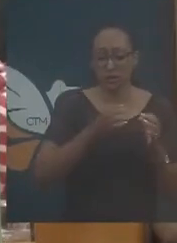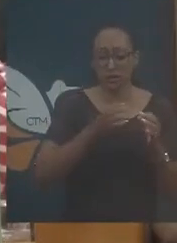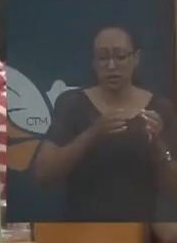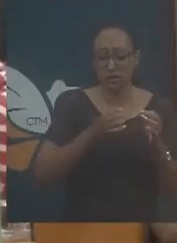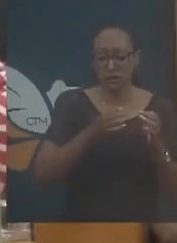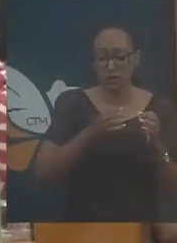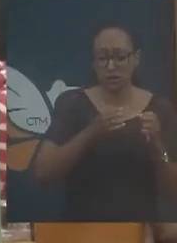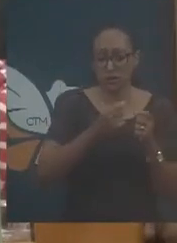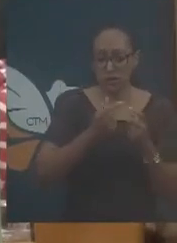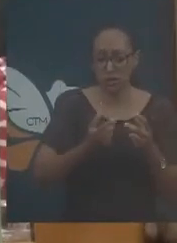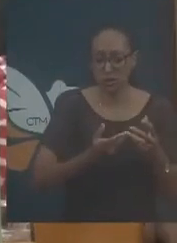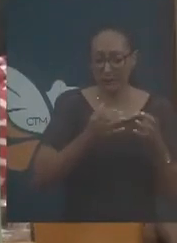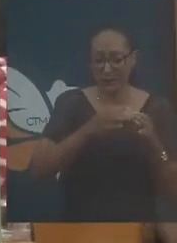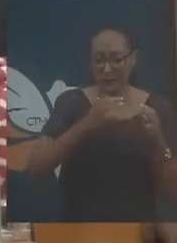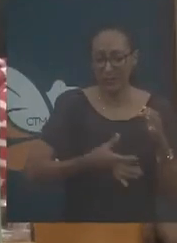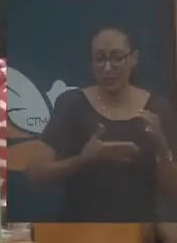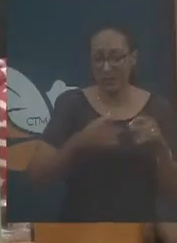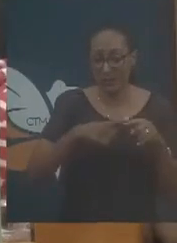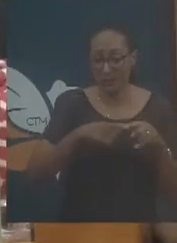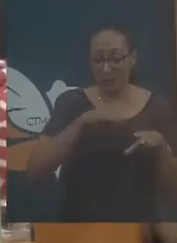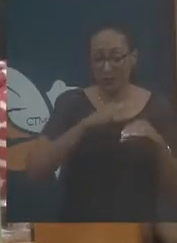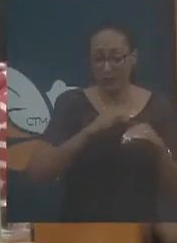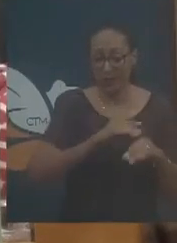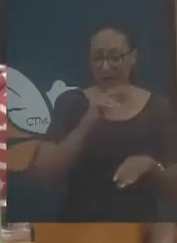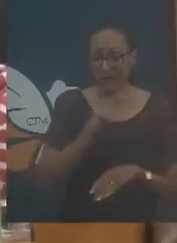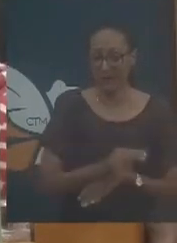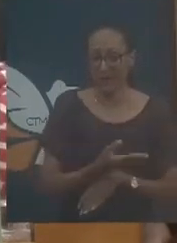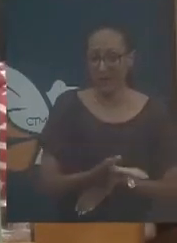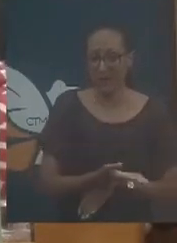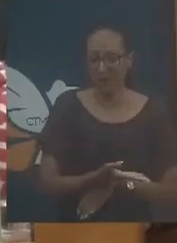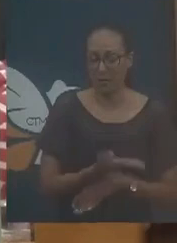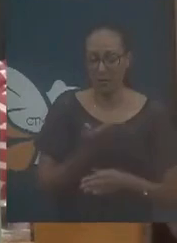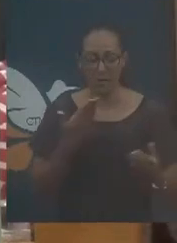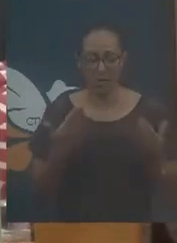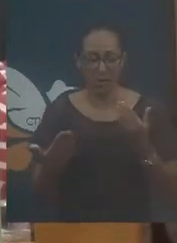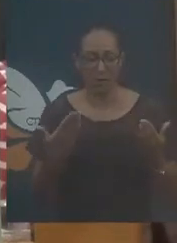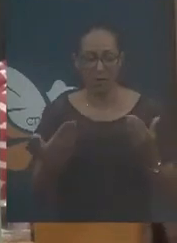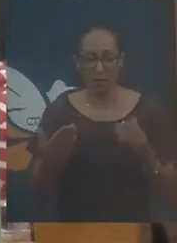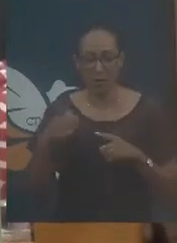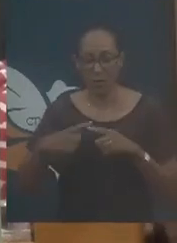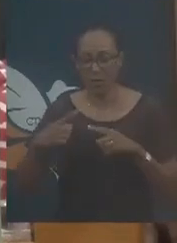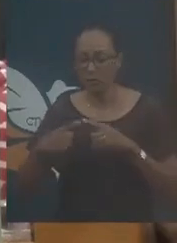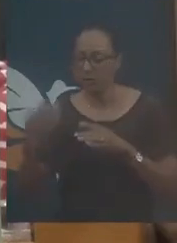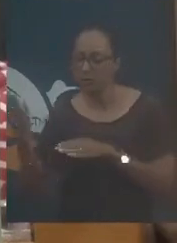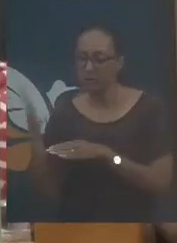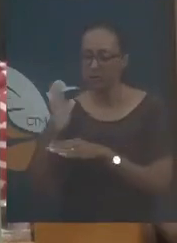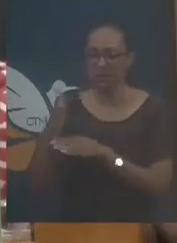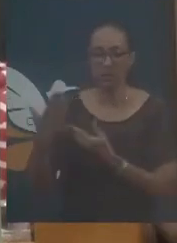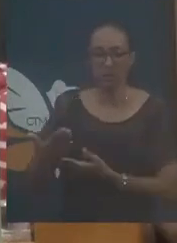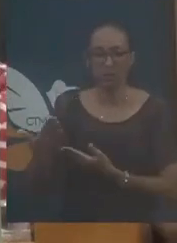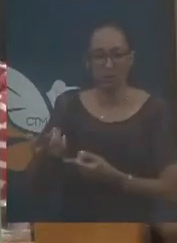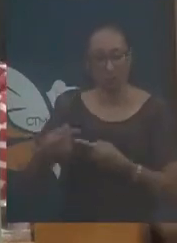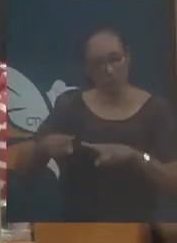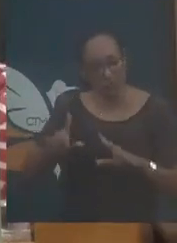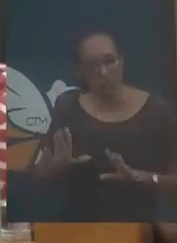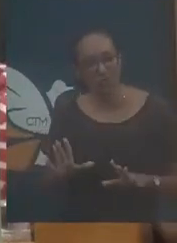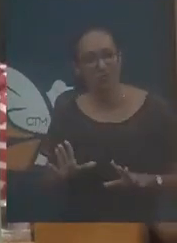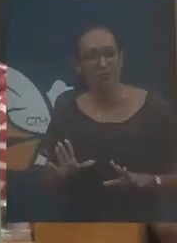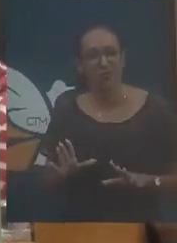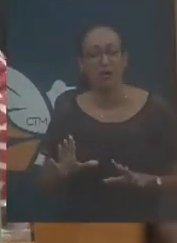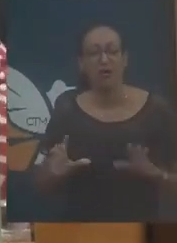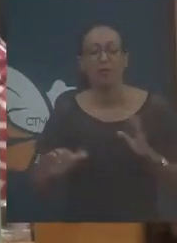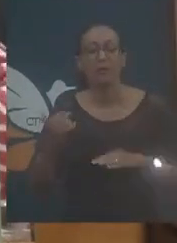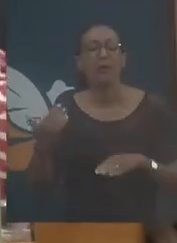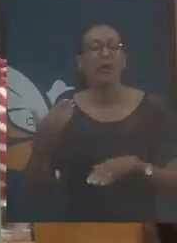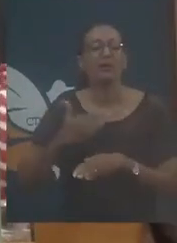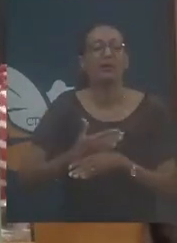compte administratif, ce qui a été effectivement réalisé. Et vous le comparez avec ce que vous affichez. C'est pourquoi, dans la première intervention, j'ai